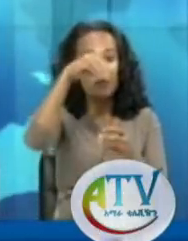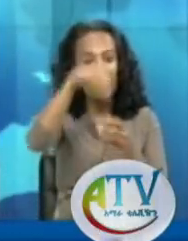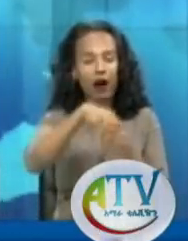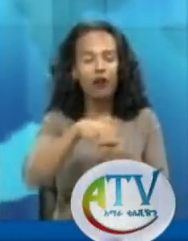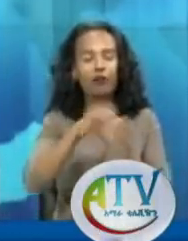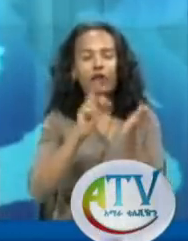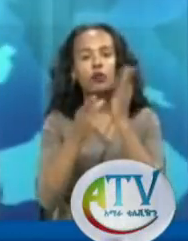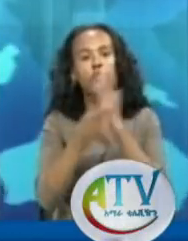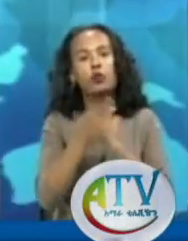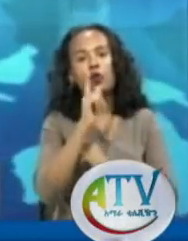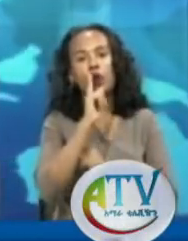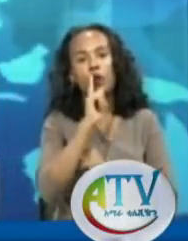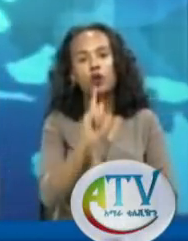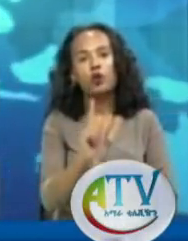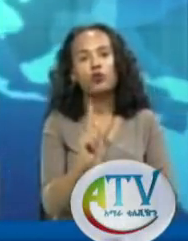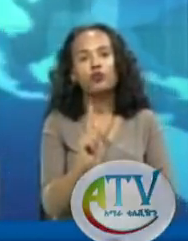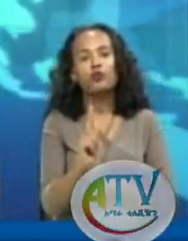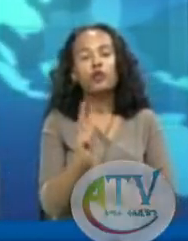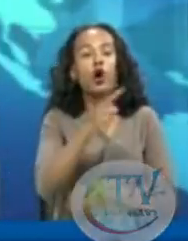ነው።